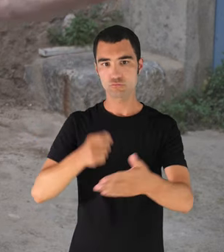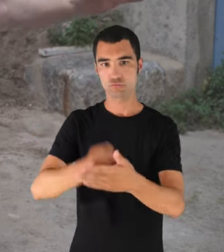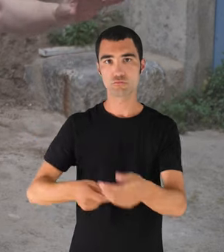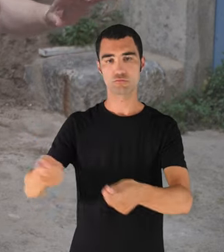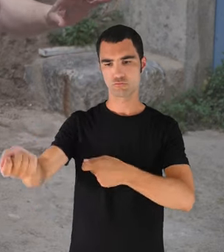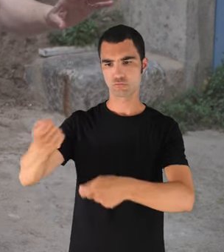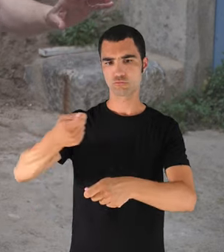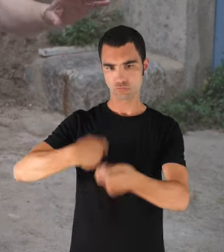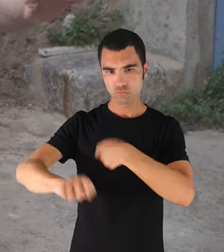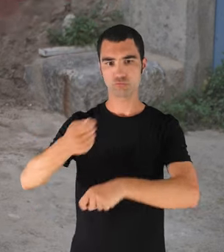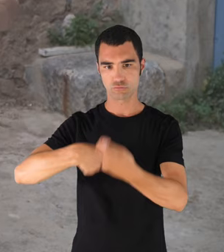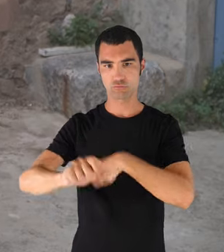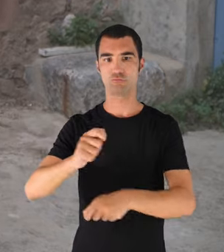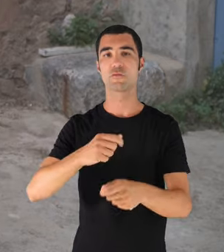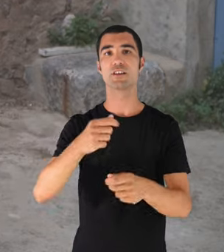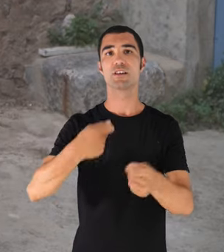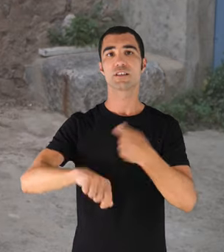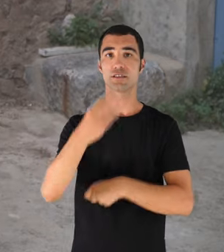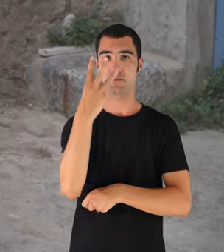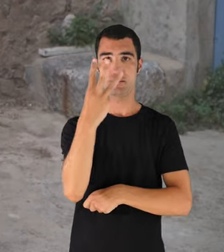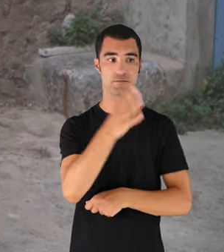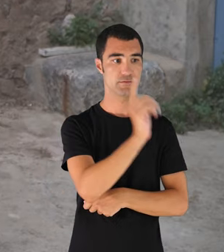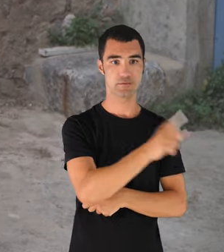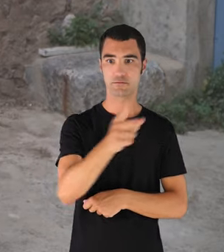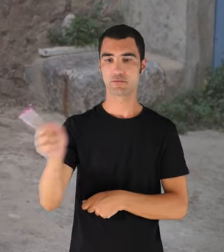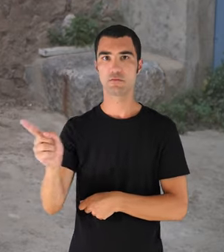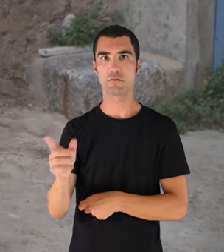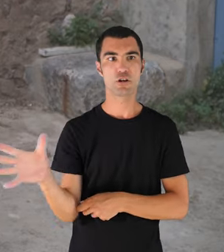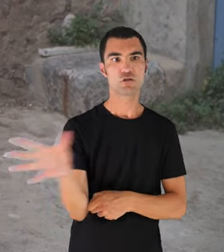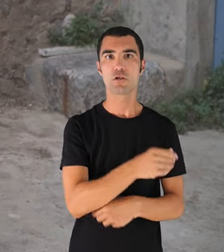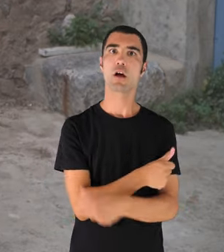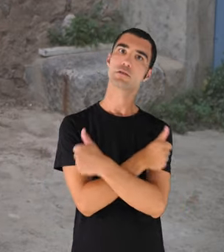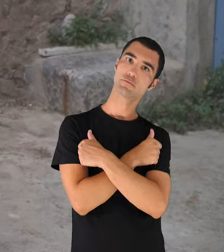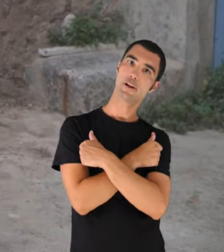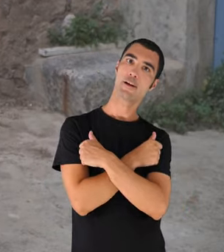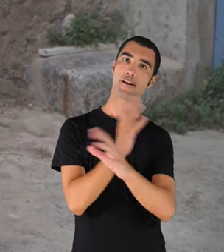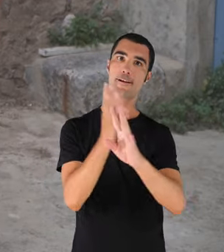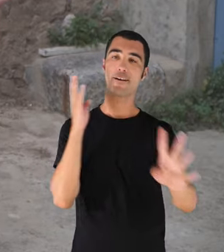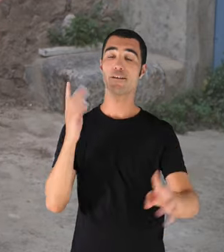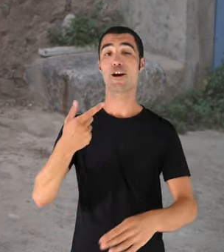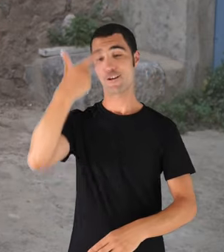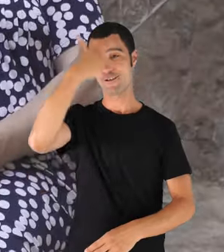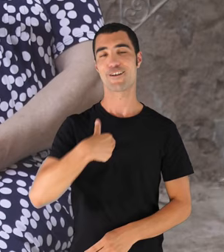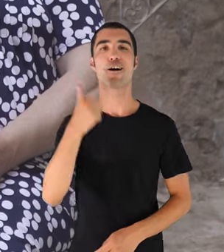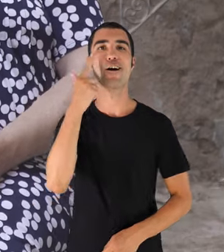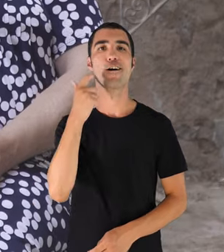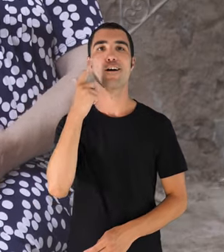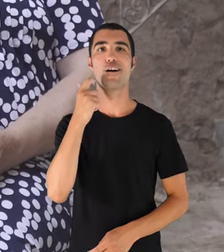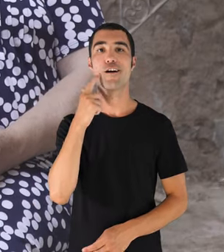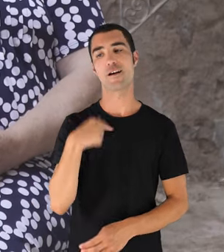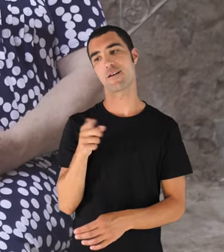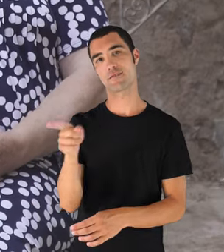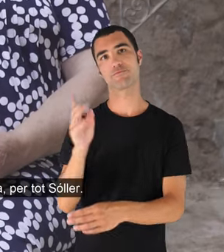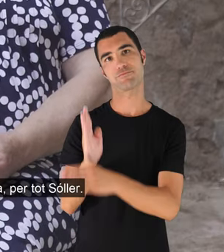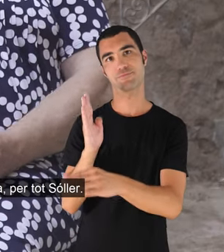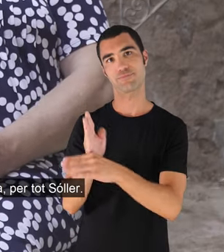a les tres tendes, per tot feien l'espera. Però nosaltres teníem el costum d'anar només en aquesta... Fiaven a